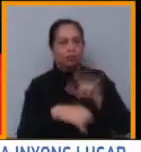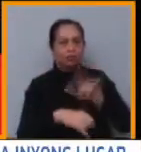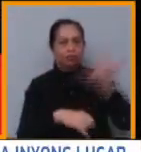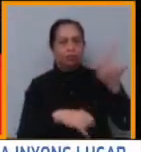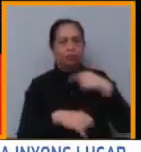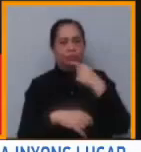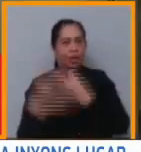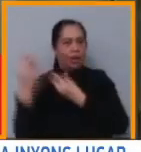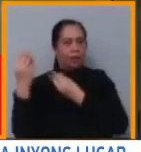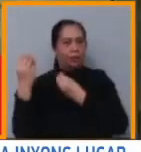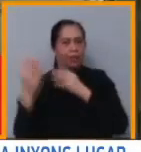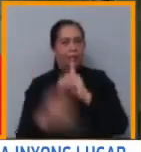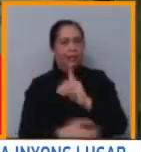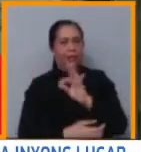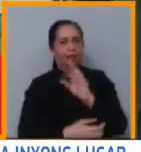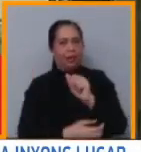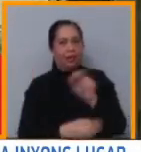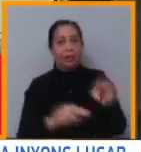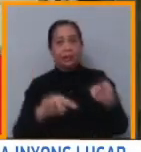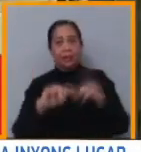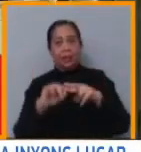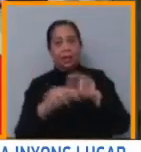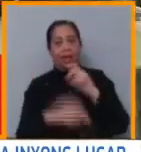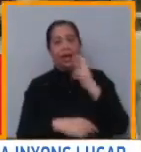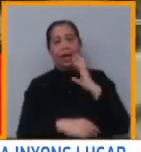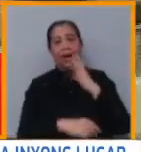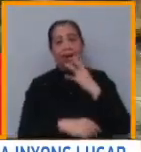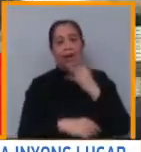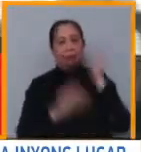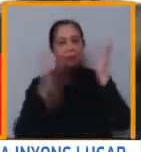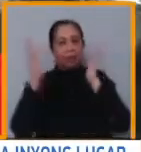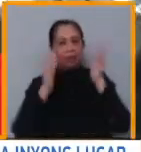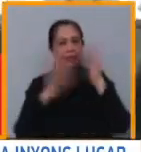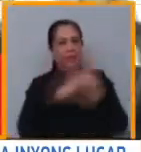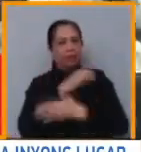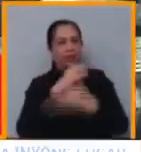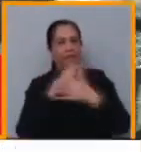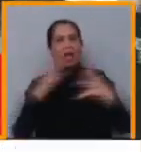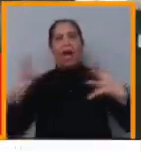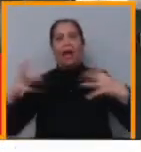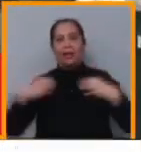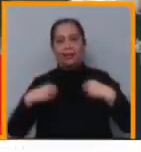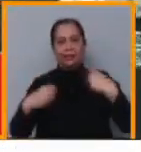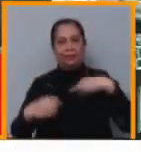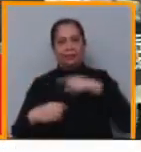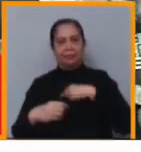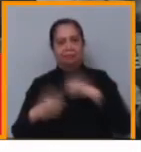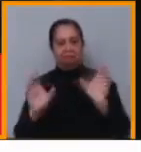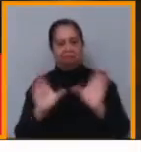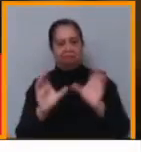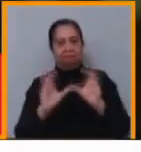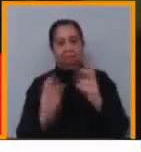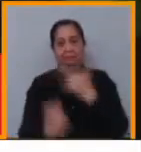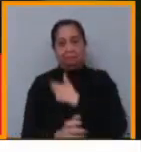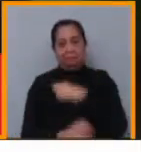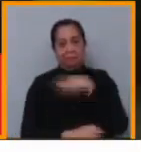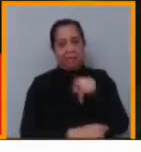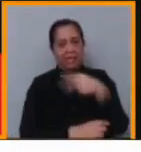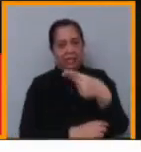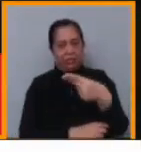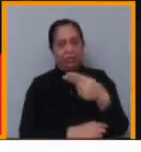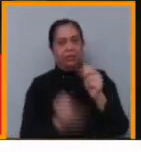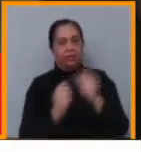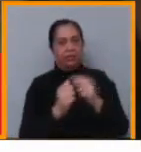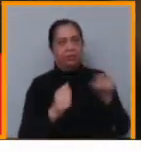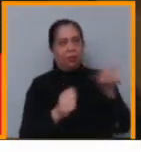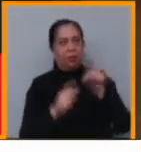Affairs, nadagdag ang Ireland at Malaysia sa mga bansang tatanggap sa ating VaxCert PH. Tatanggapin din ang ating bansa ang kanilang mga